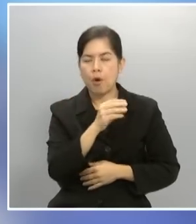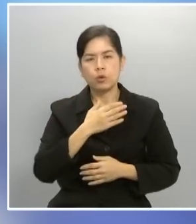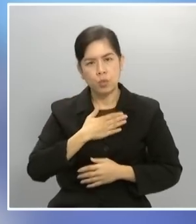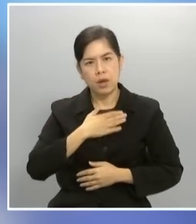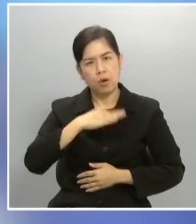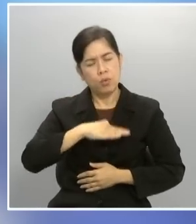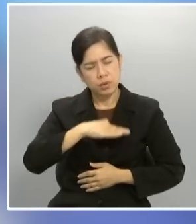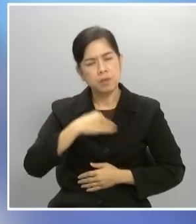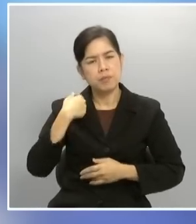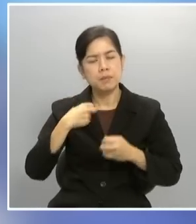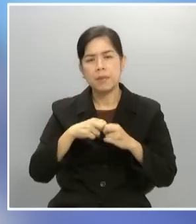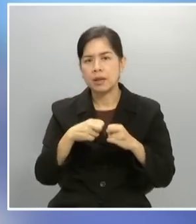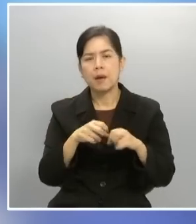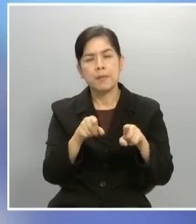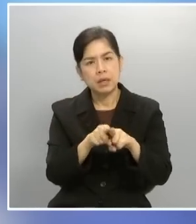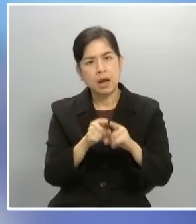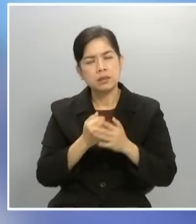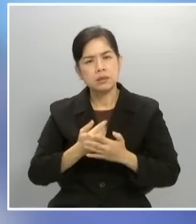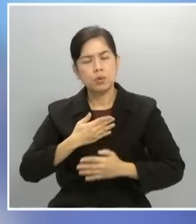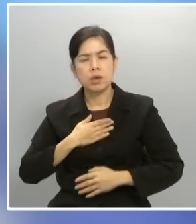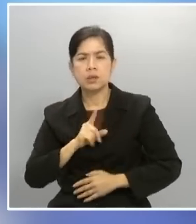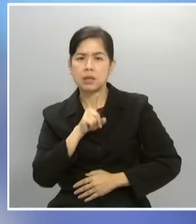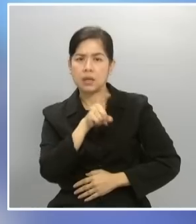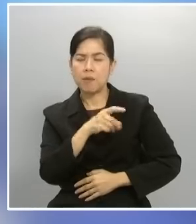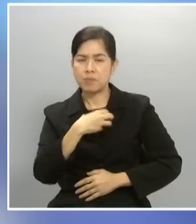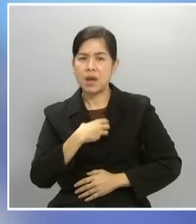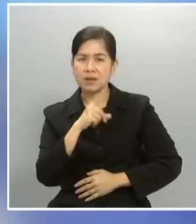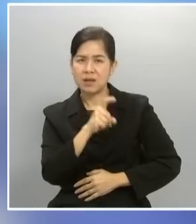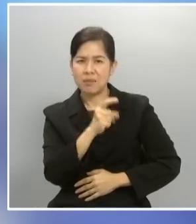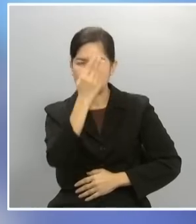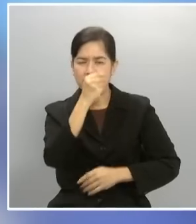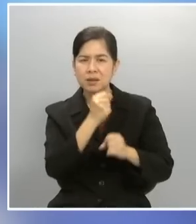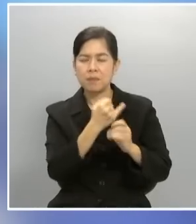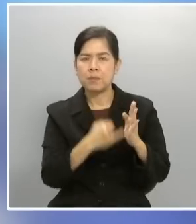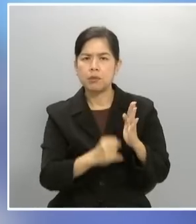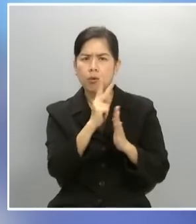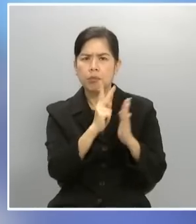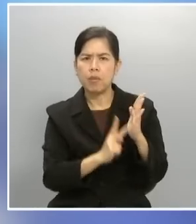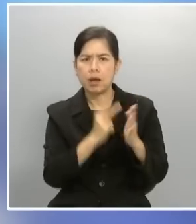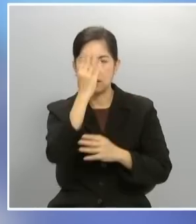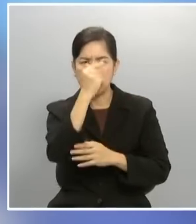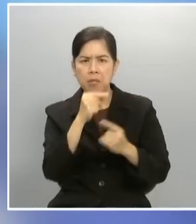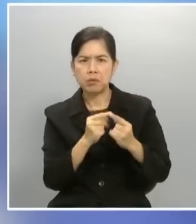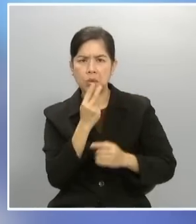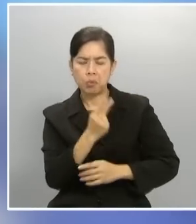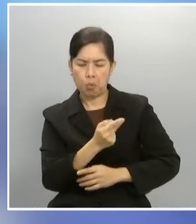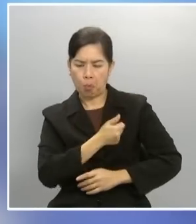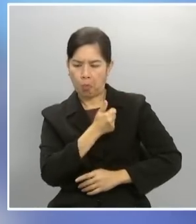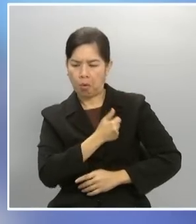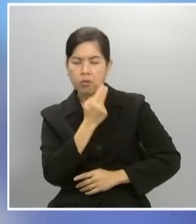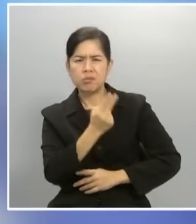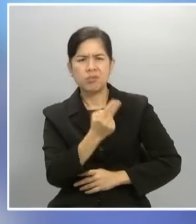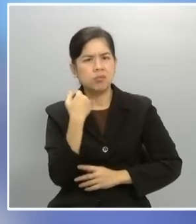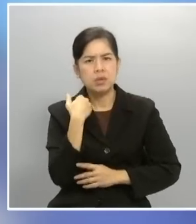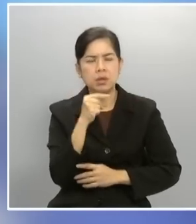ในใจดิวและดิวก็มีคำถามว่าเออเทาขนาดนี้ทำไมถึงกล้าอวดกล้าทำหลายอย่างหรือทำ